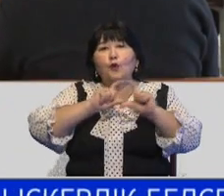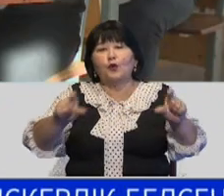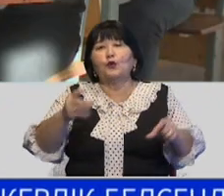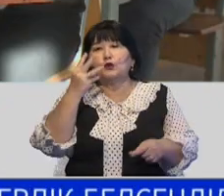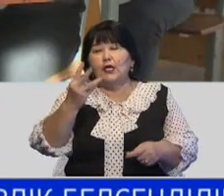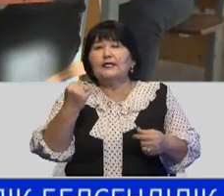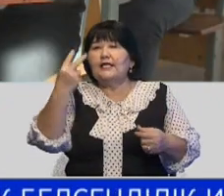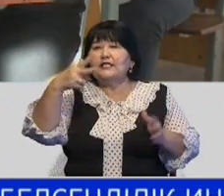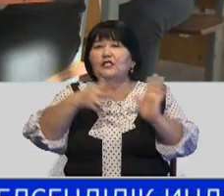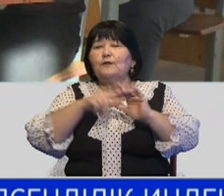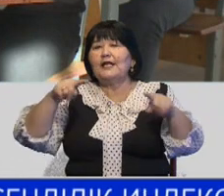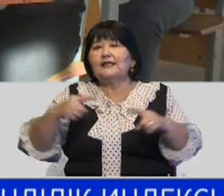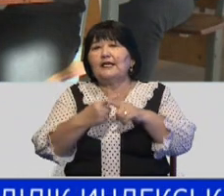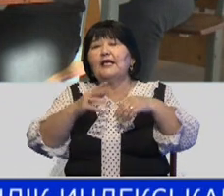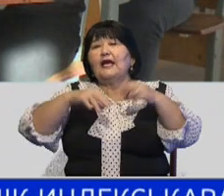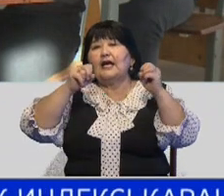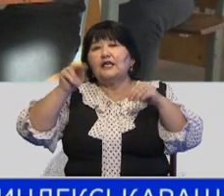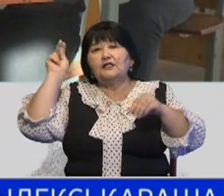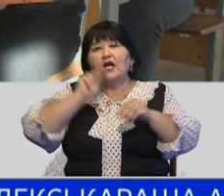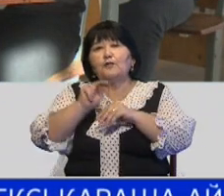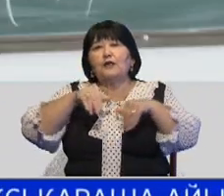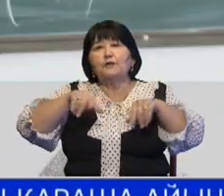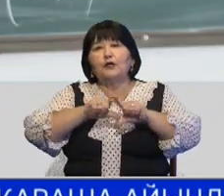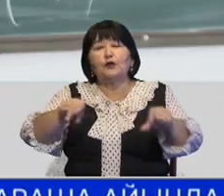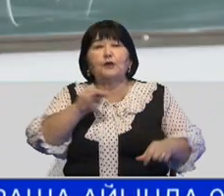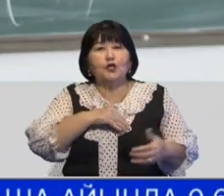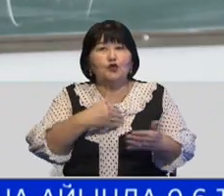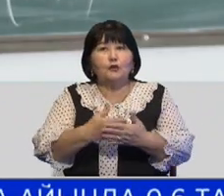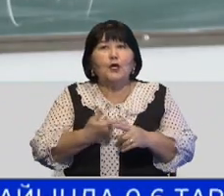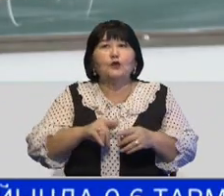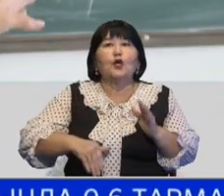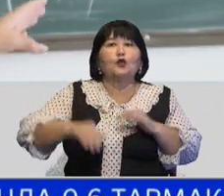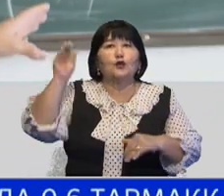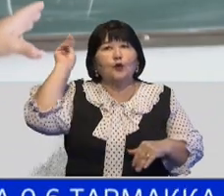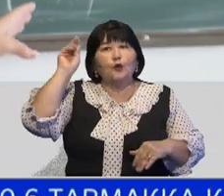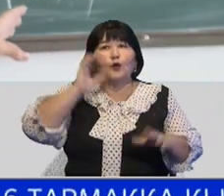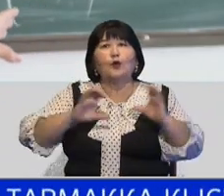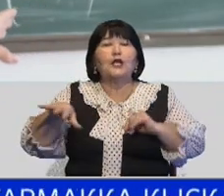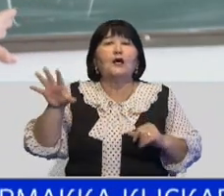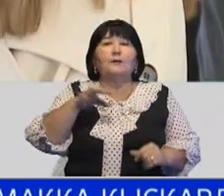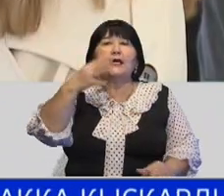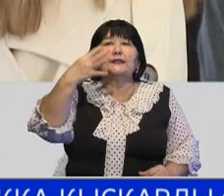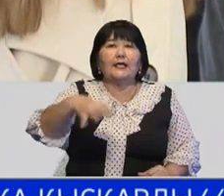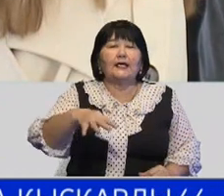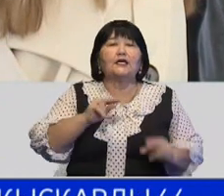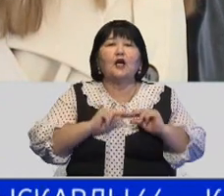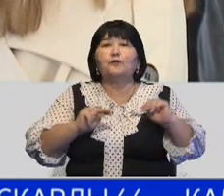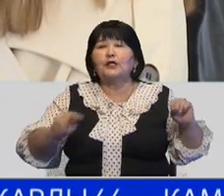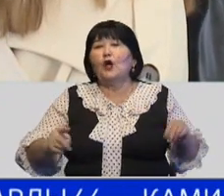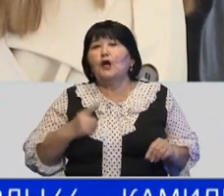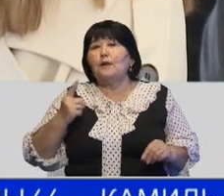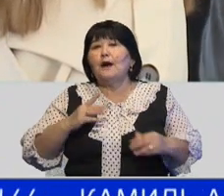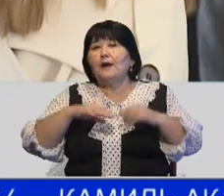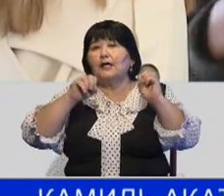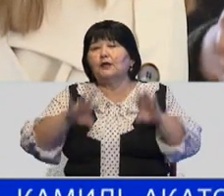және 28 техникалық және кәсіптік білім беру ұйымдары жұмыс істеп тұр. Жоғары оқу орындарында барлығы 40 педагогикалық